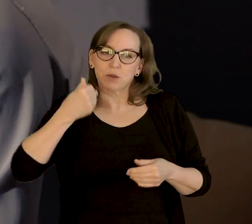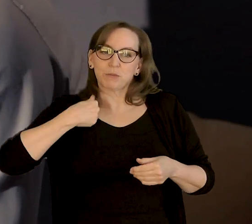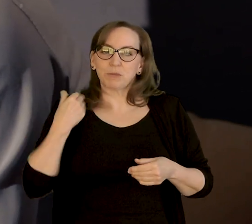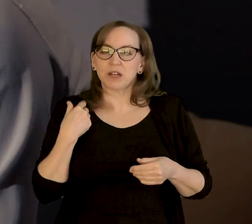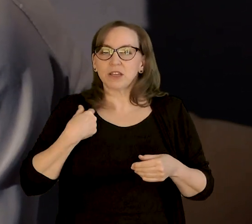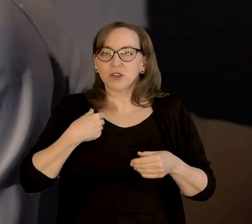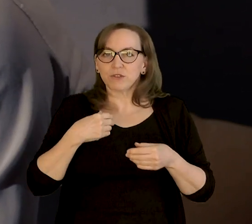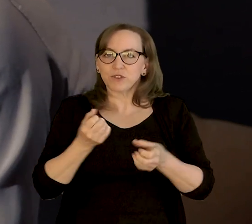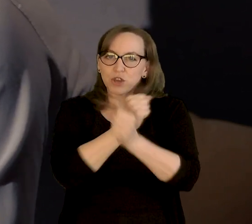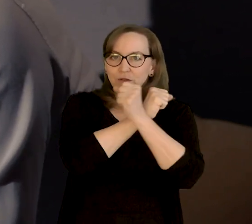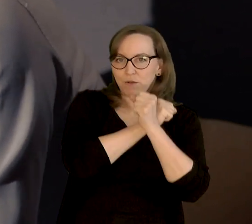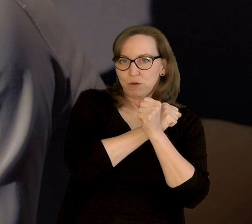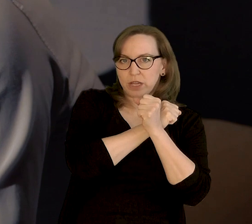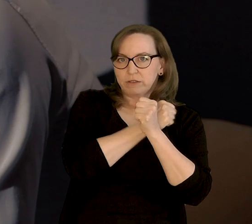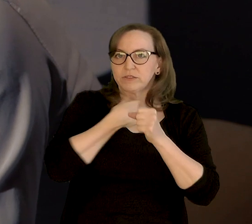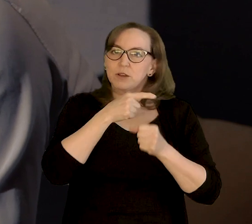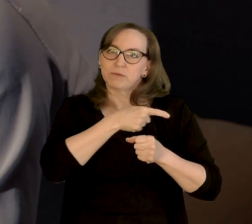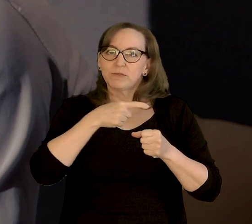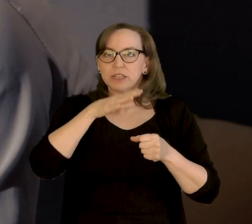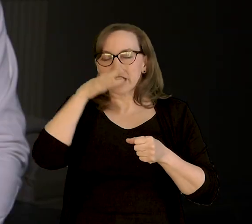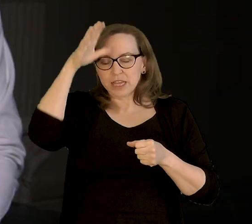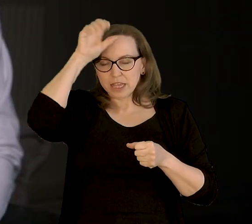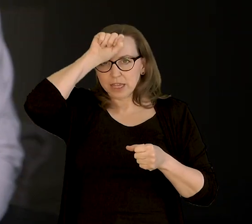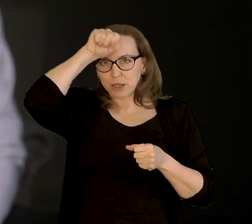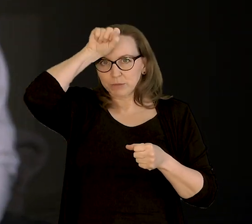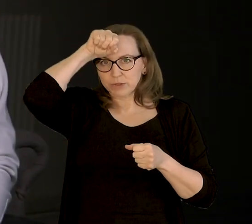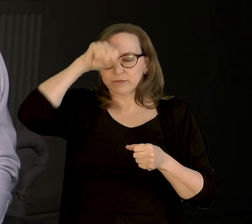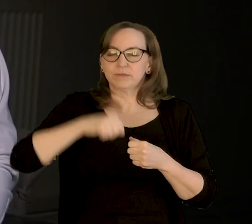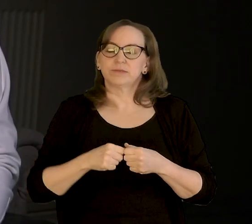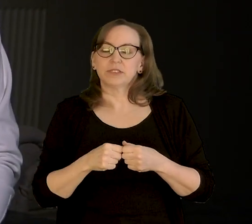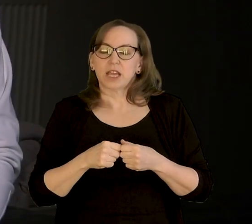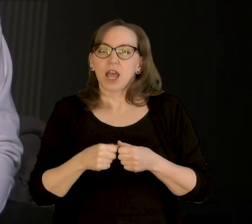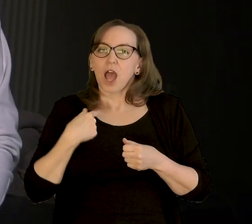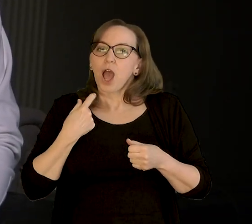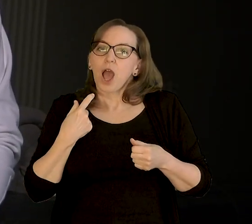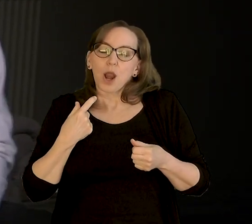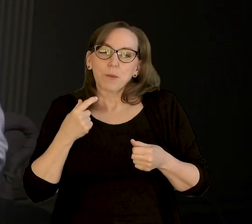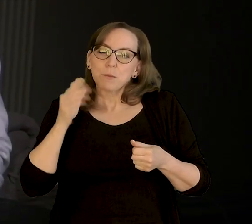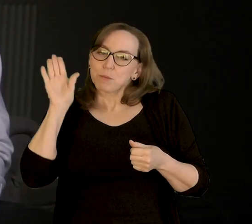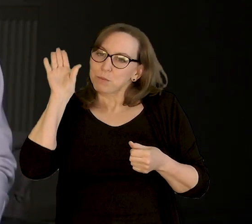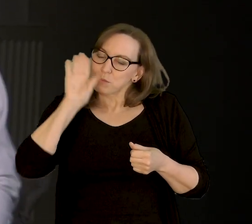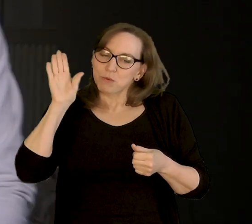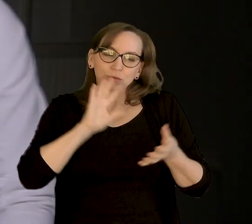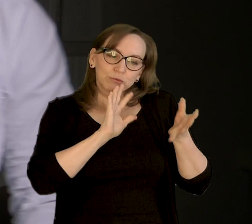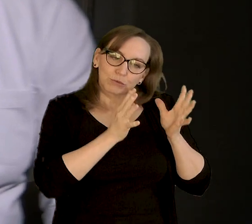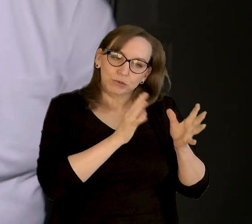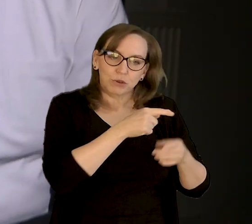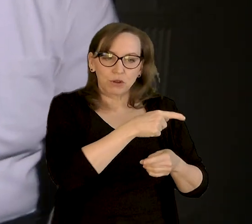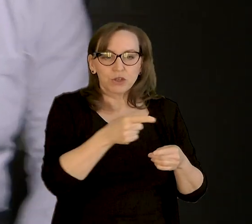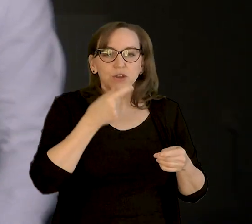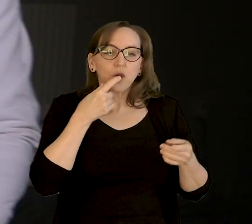egipskiej, i Bóg ujął się za nimi. Obiecał, że ich wyzwoli i wprowadzi